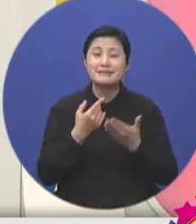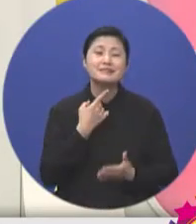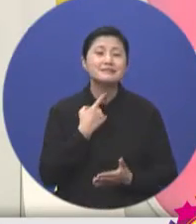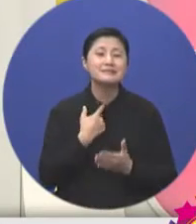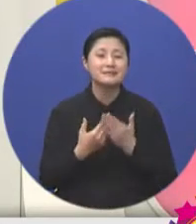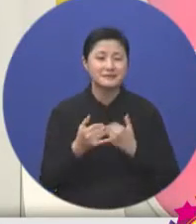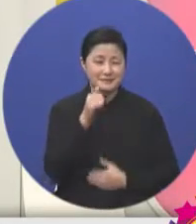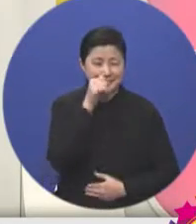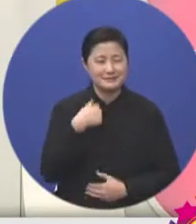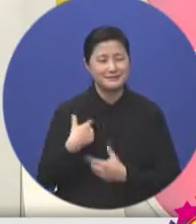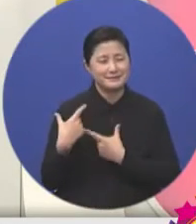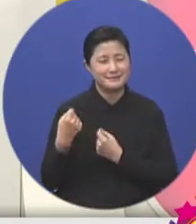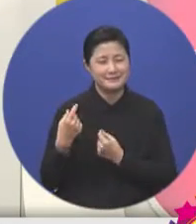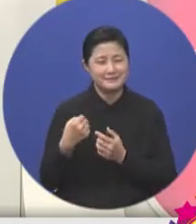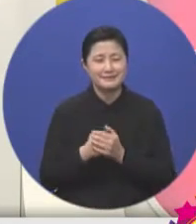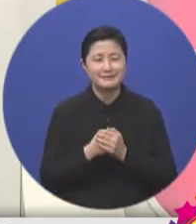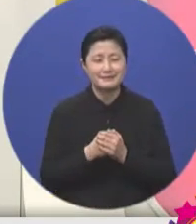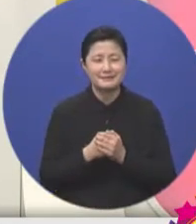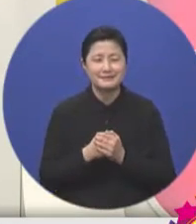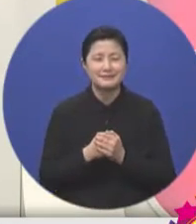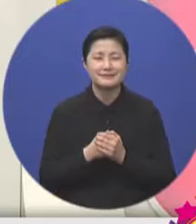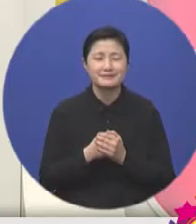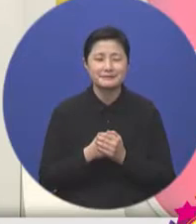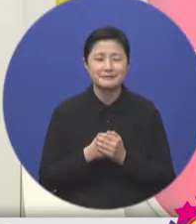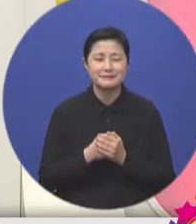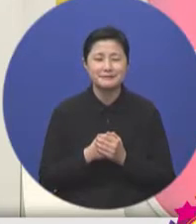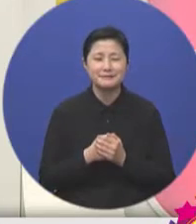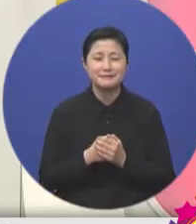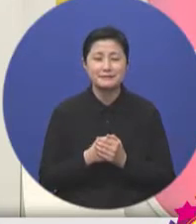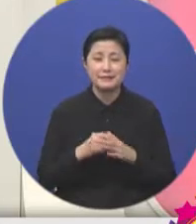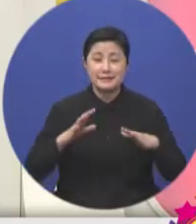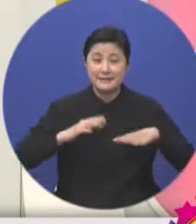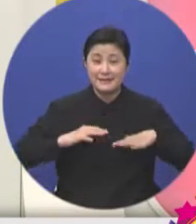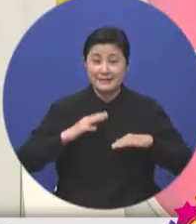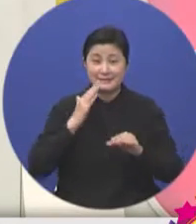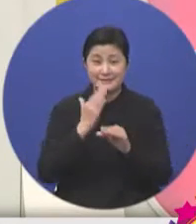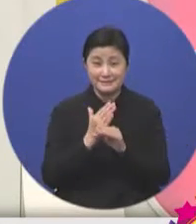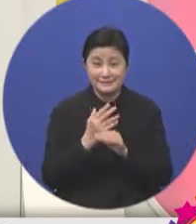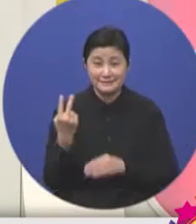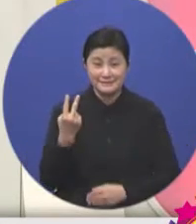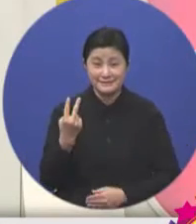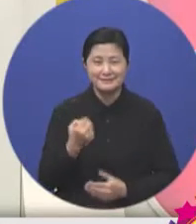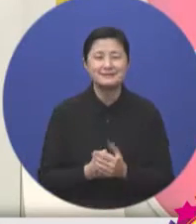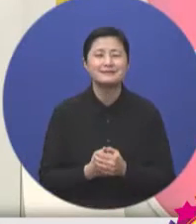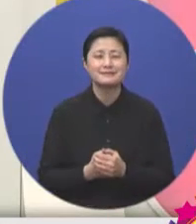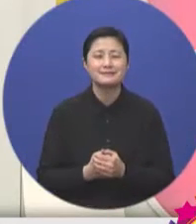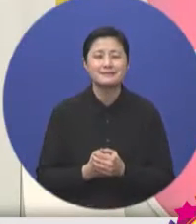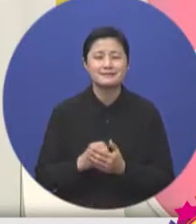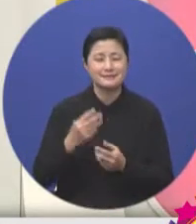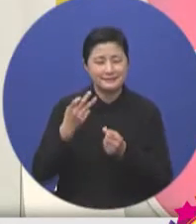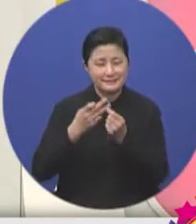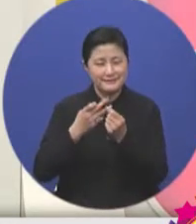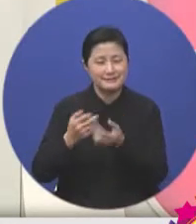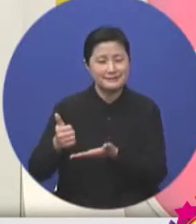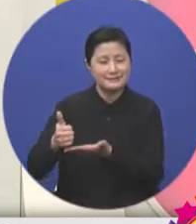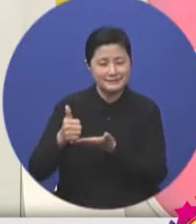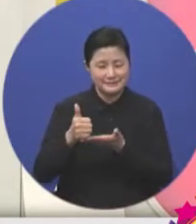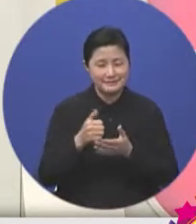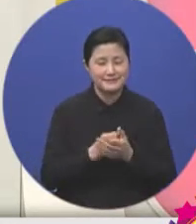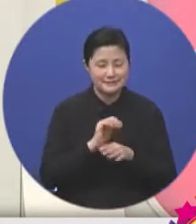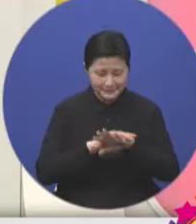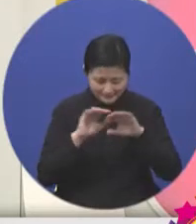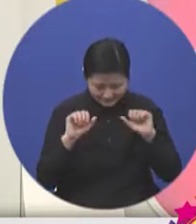그랬어요. 나도 그랬는데. 냉장고도 타고. 우리 자랑하는 거예요? 네. 자 다음 참가자분 전화 받을게요. 13번째 또